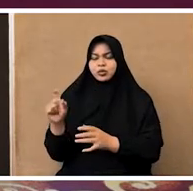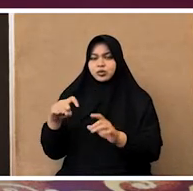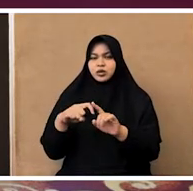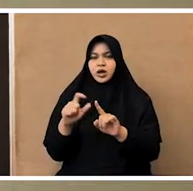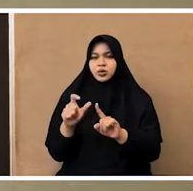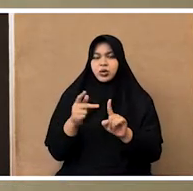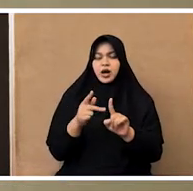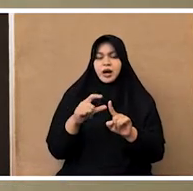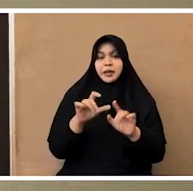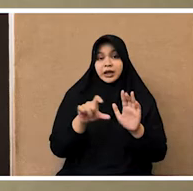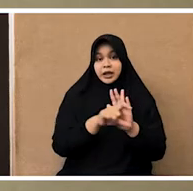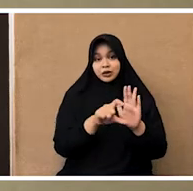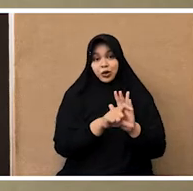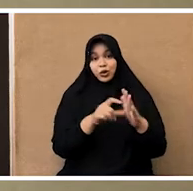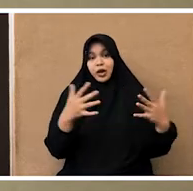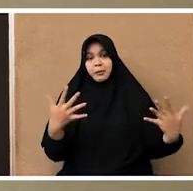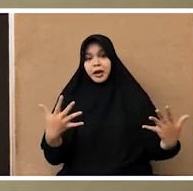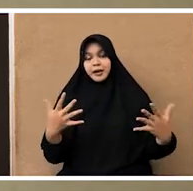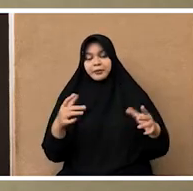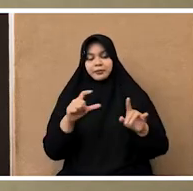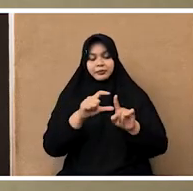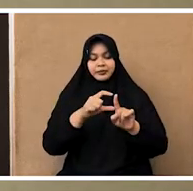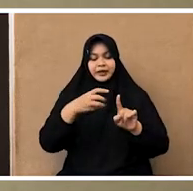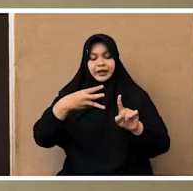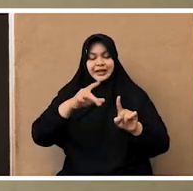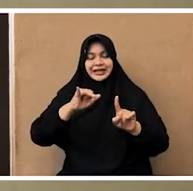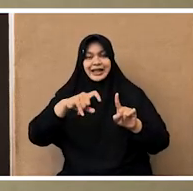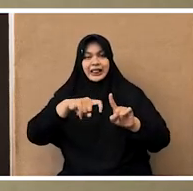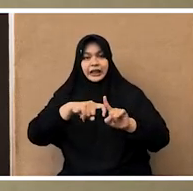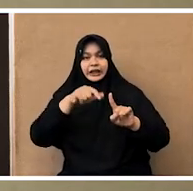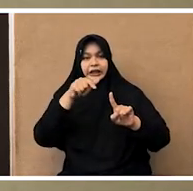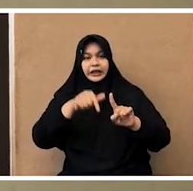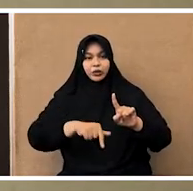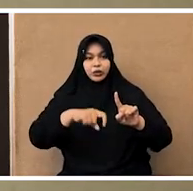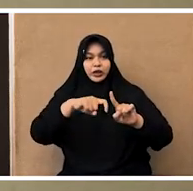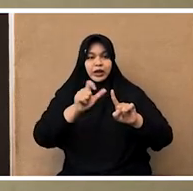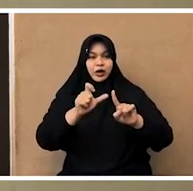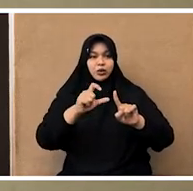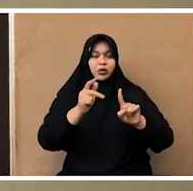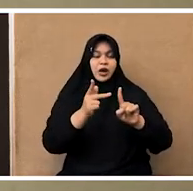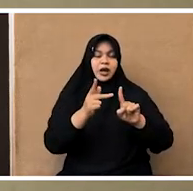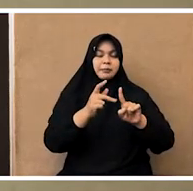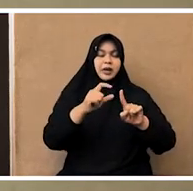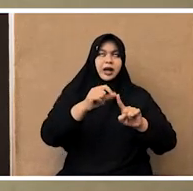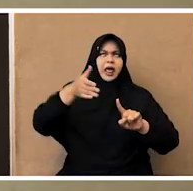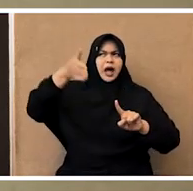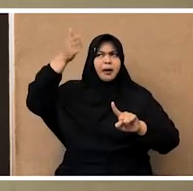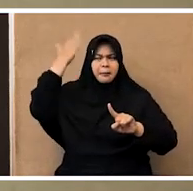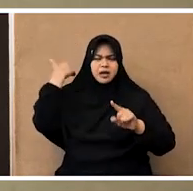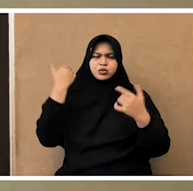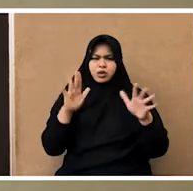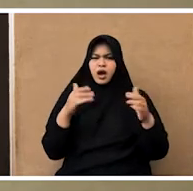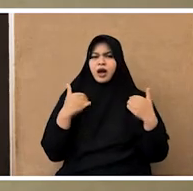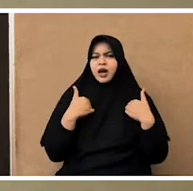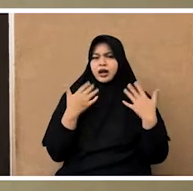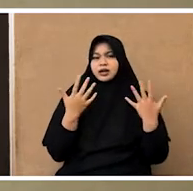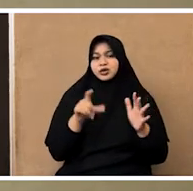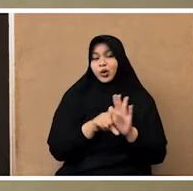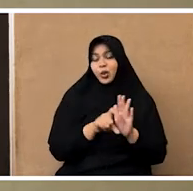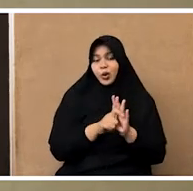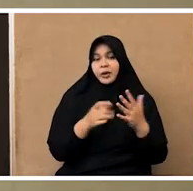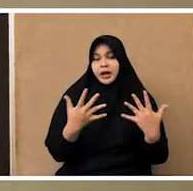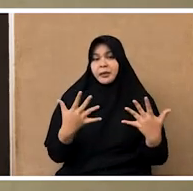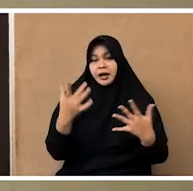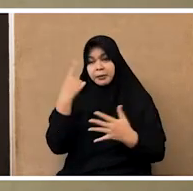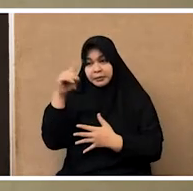ya misalkan delik yang di KUHP lama sudah ada yaitu misalkan bagaimana pemerintah atau